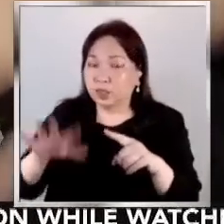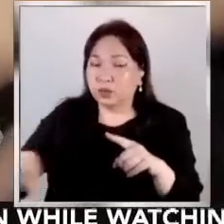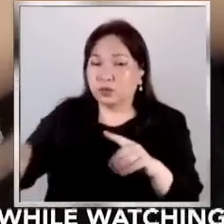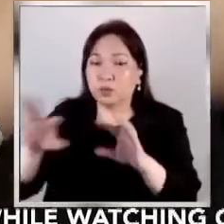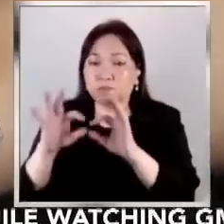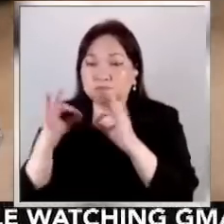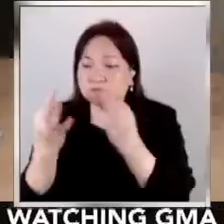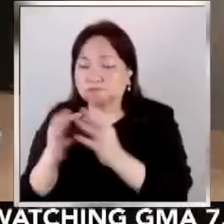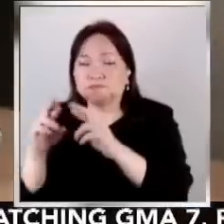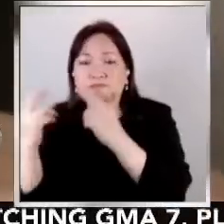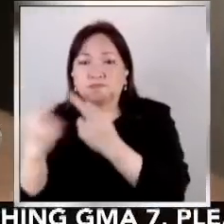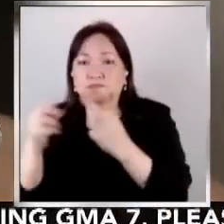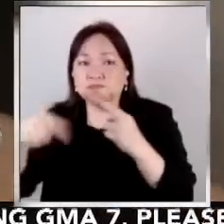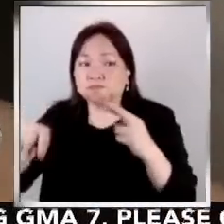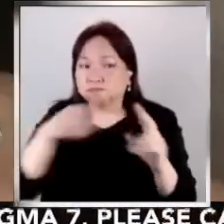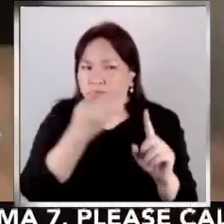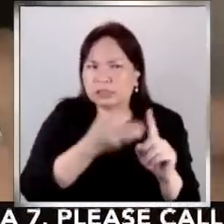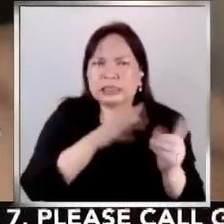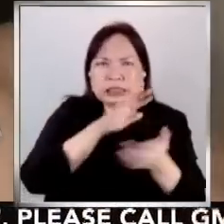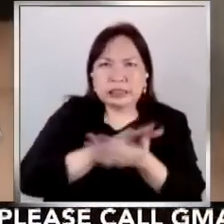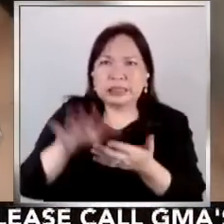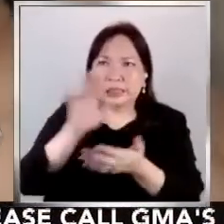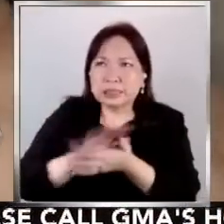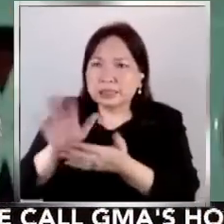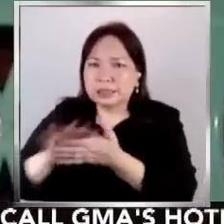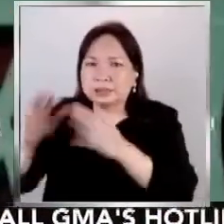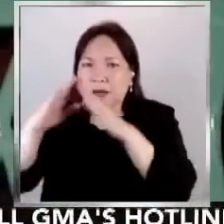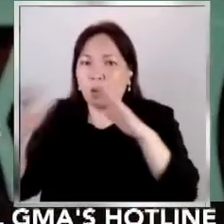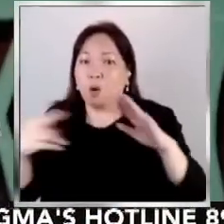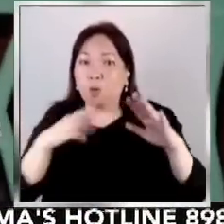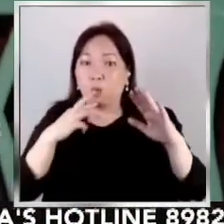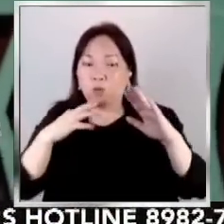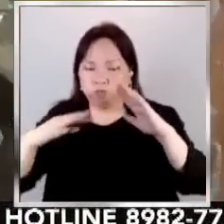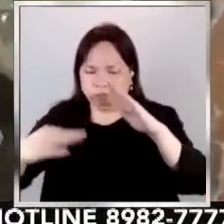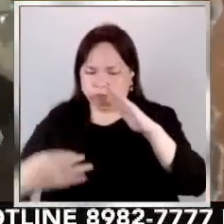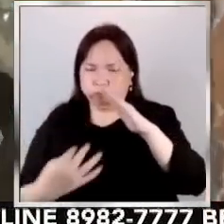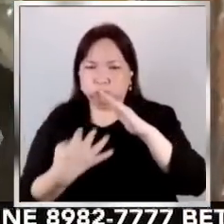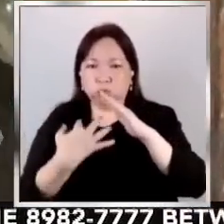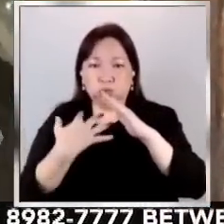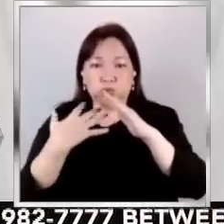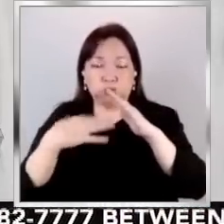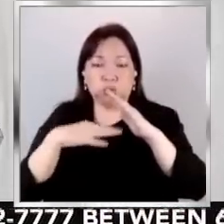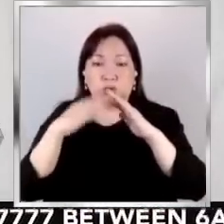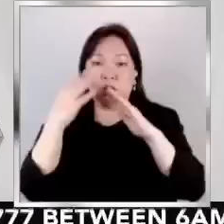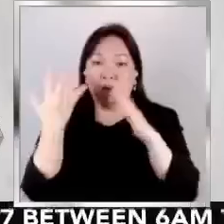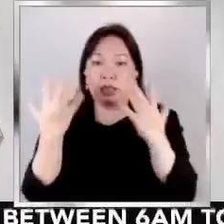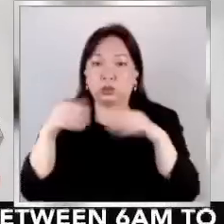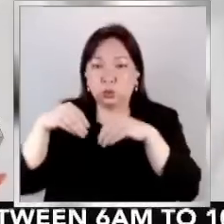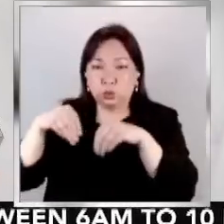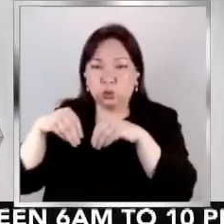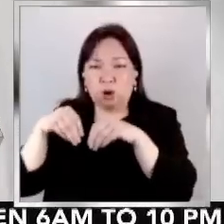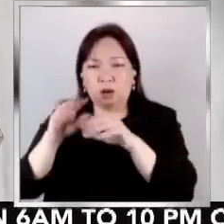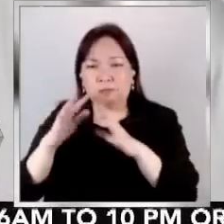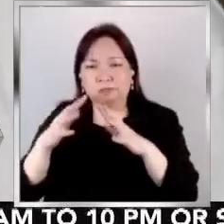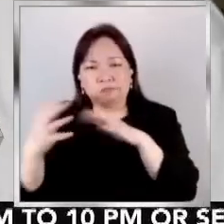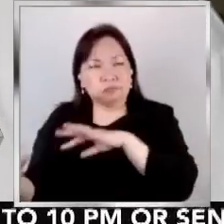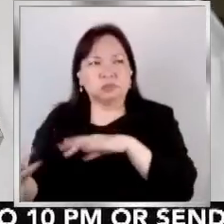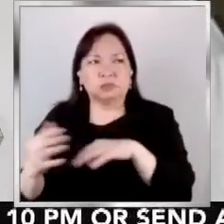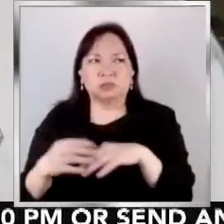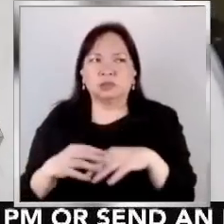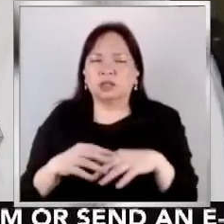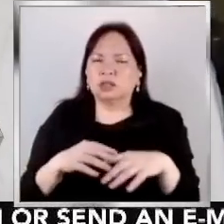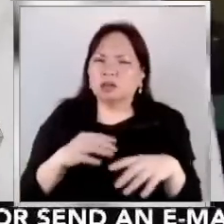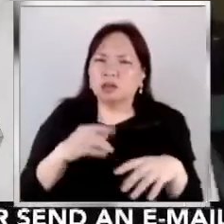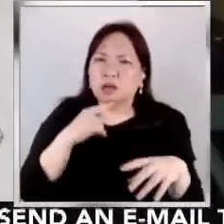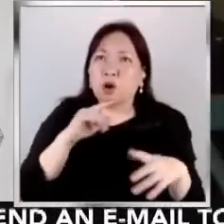na maglinis ng kanilang bahay matapos itong pasukin ng baha. Nag-iba pa ang kanilang tindahan. Inakit ko lang, inakit yung gamit sa taas. Lahat ng